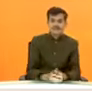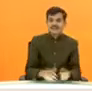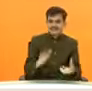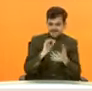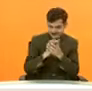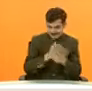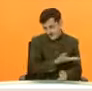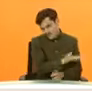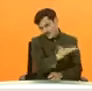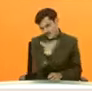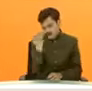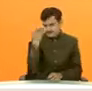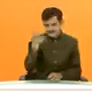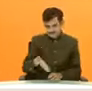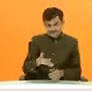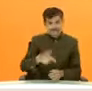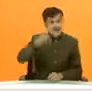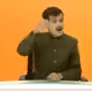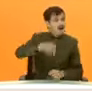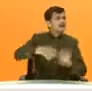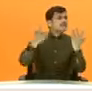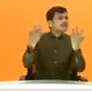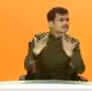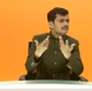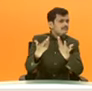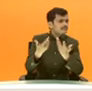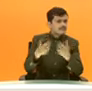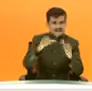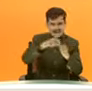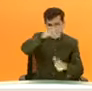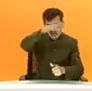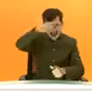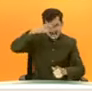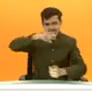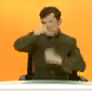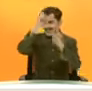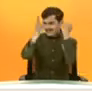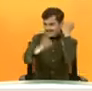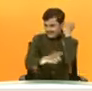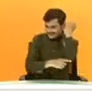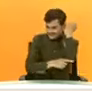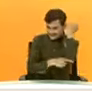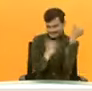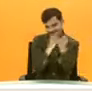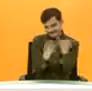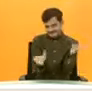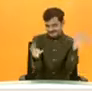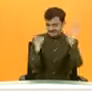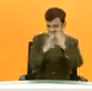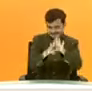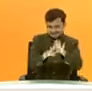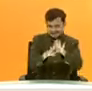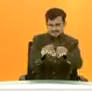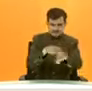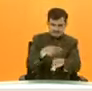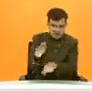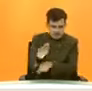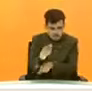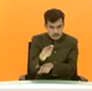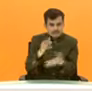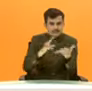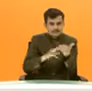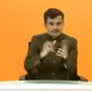प्यारे देशवासियों, आज अप्रैल का आखिरी रविवार है। कुछ ही दिनों में